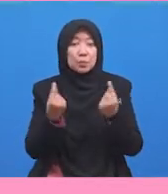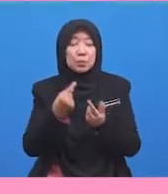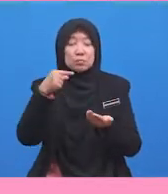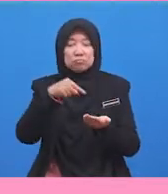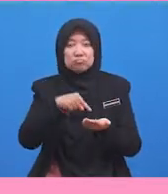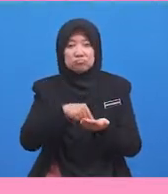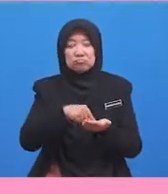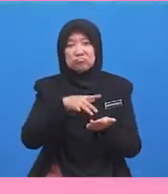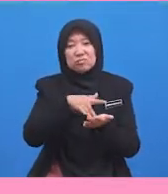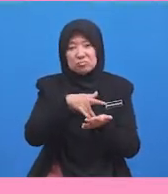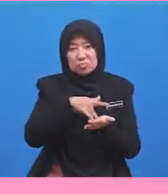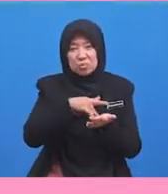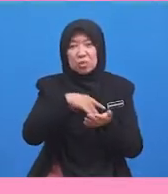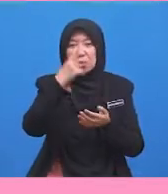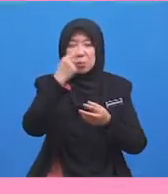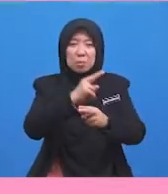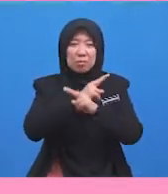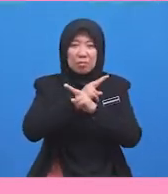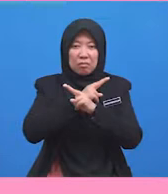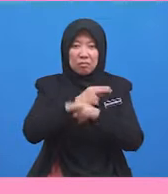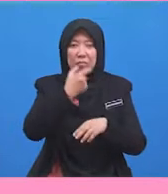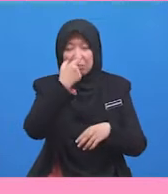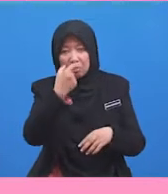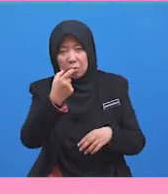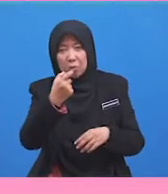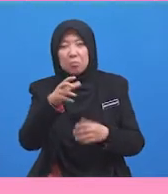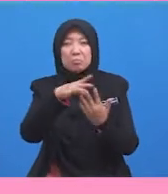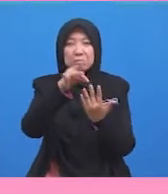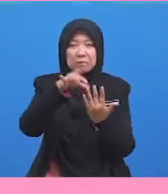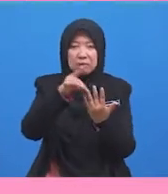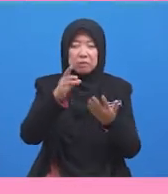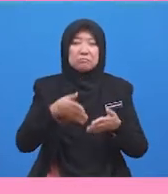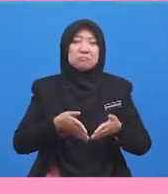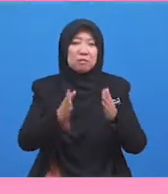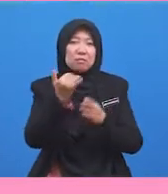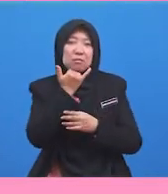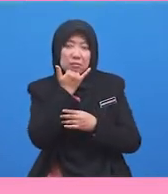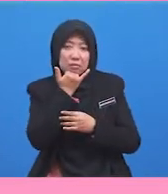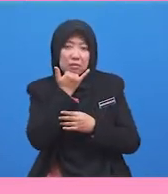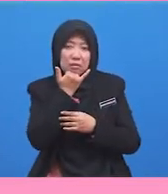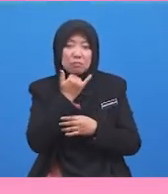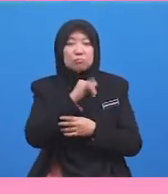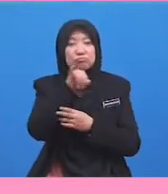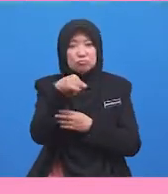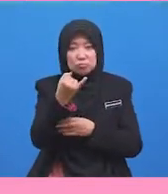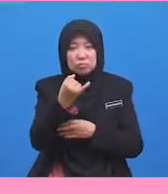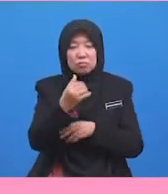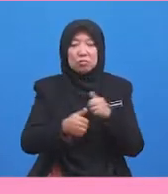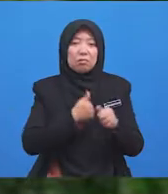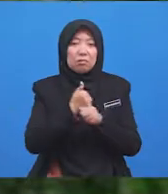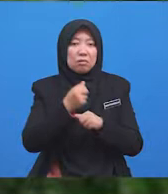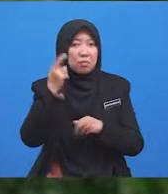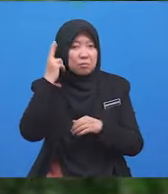menepis godaan tersebut yang menyebabkannya memilih jalan yang salah demikian juga dengan kehidupan alam